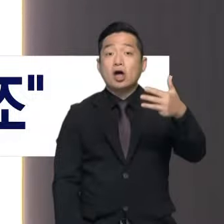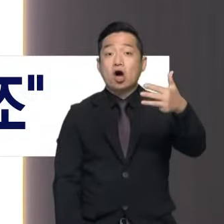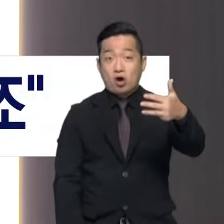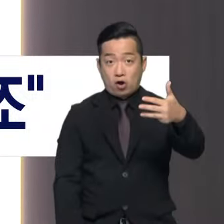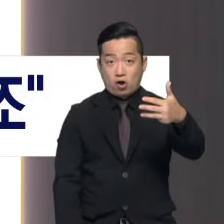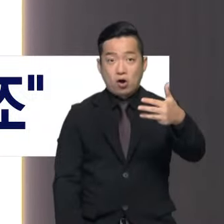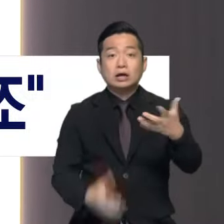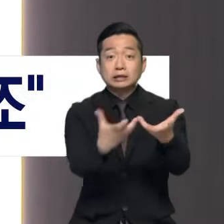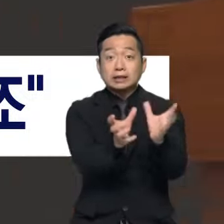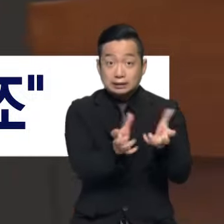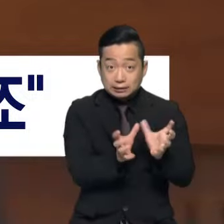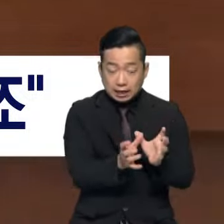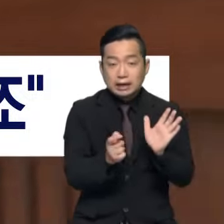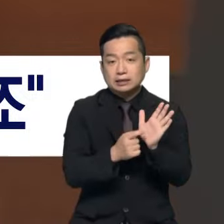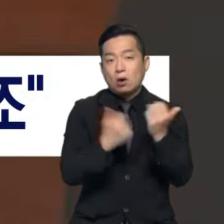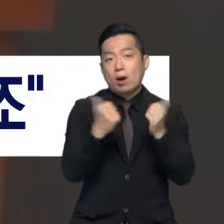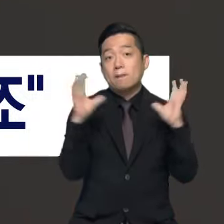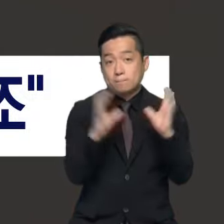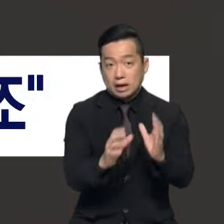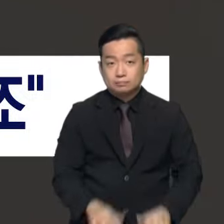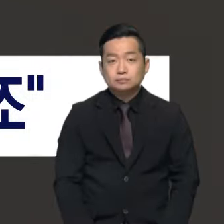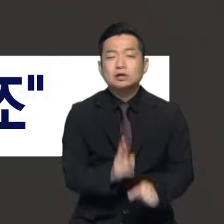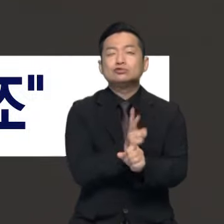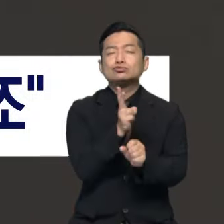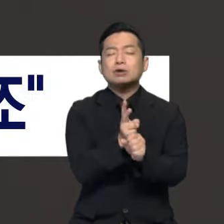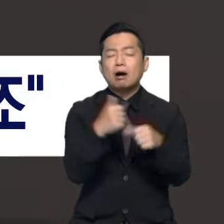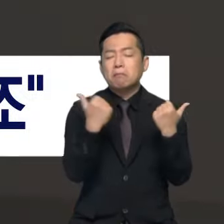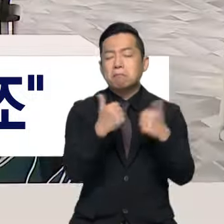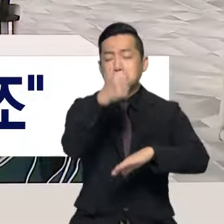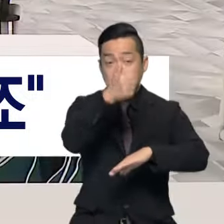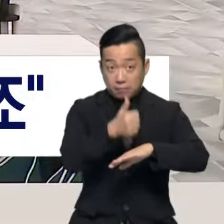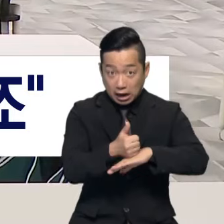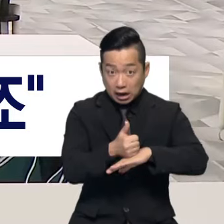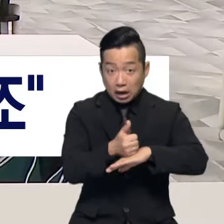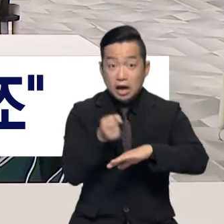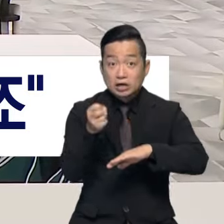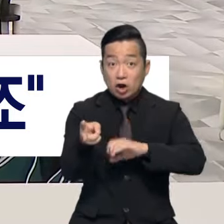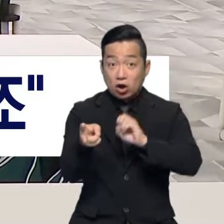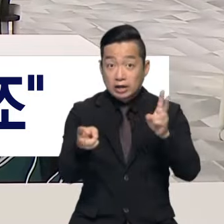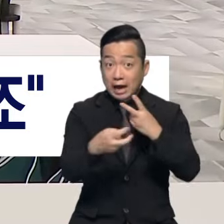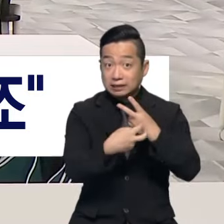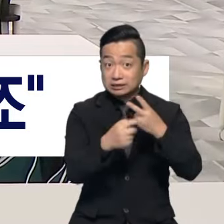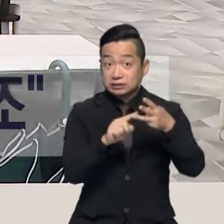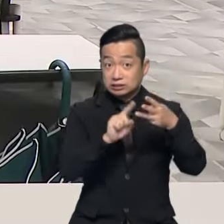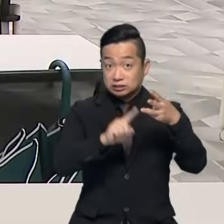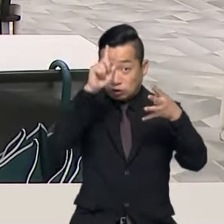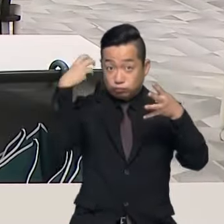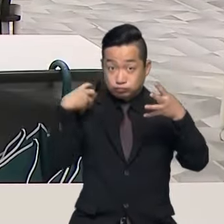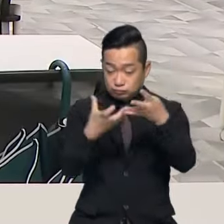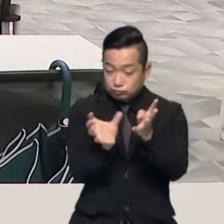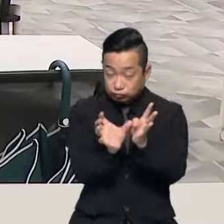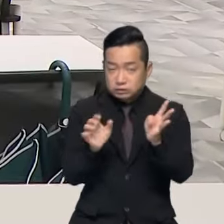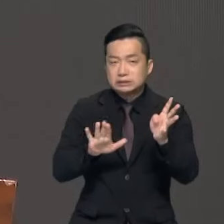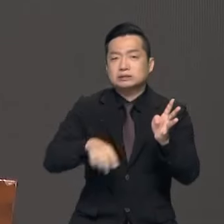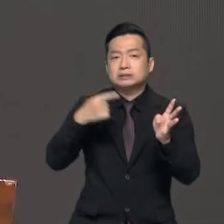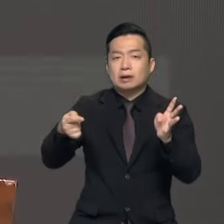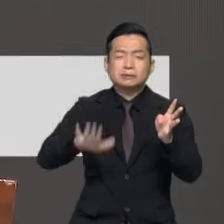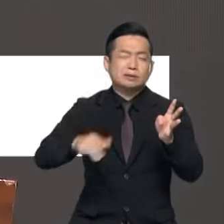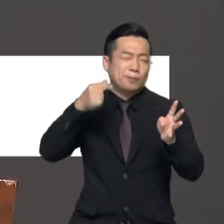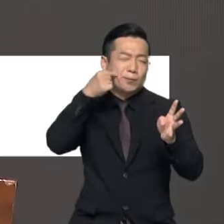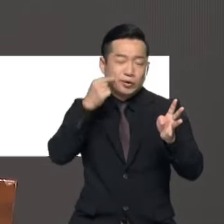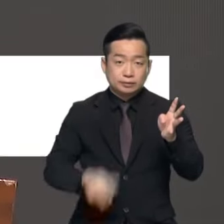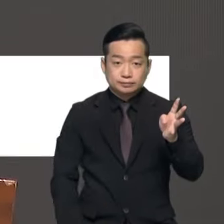긴급회의를 소집했습니다. 2시간 가까운 회의의 결론은 여야 의정협의체에 지금은 참여할 수 없단 거였습니다.